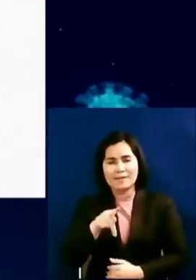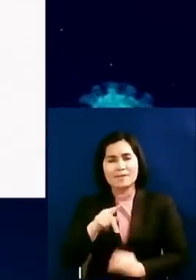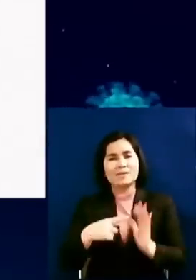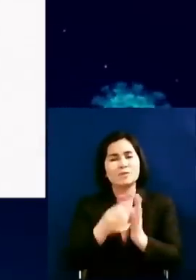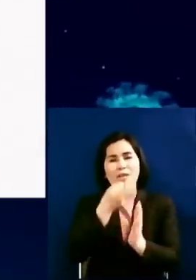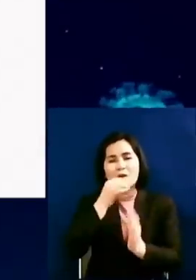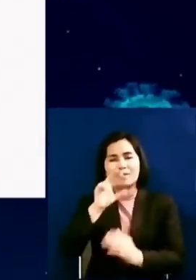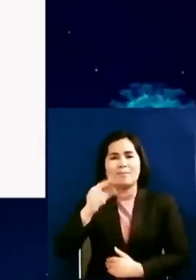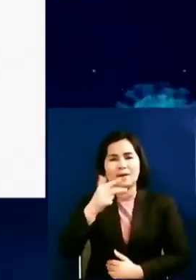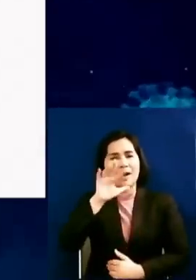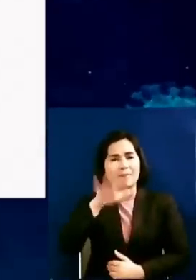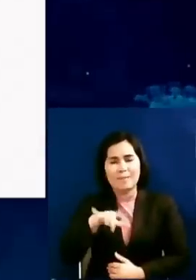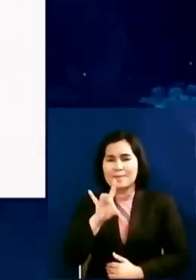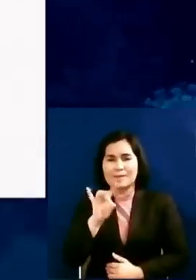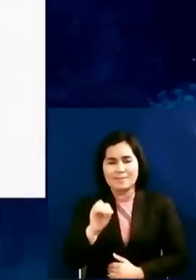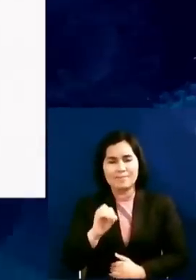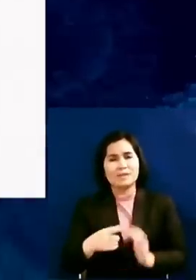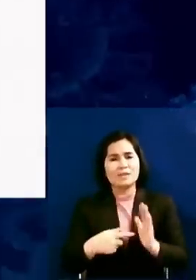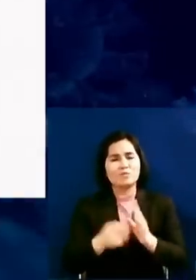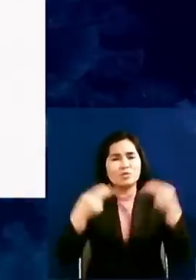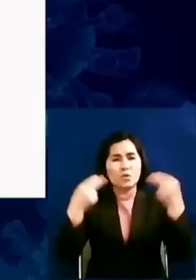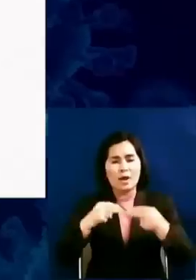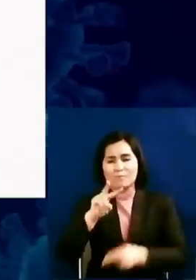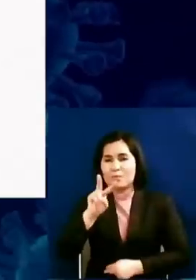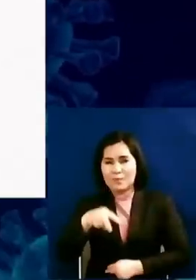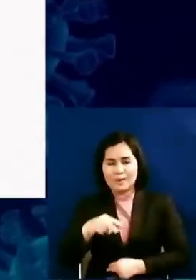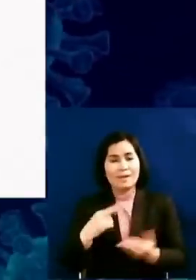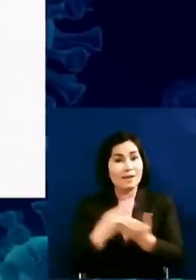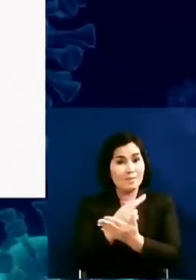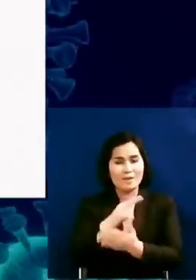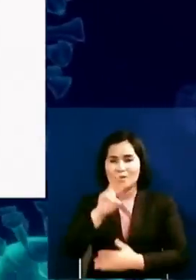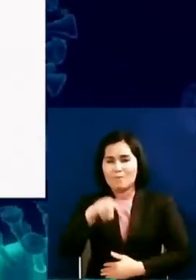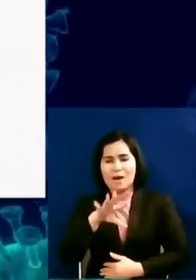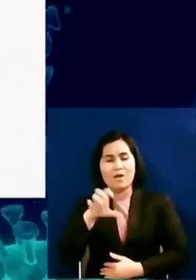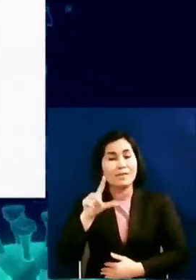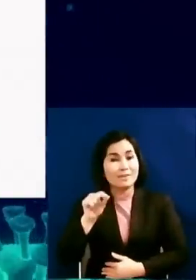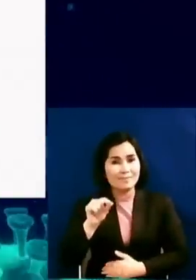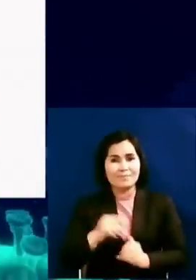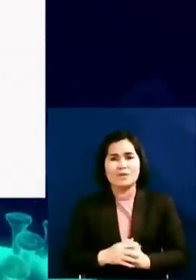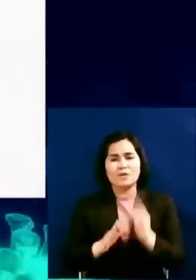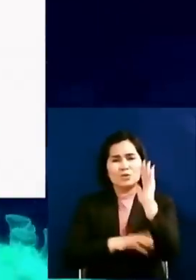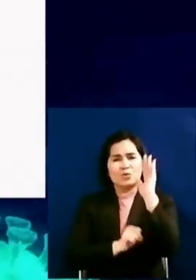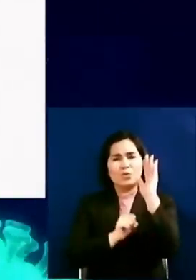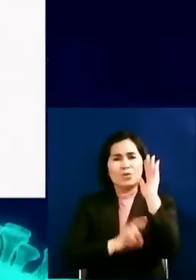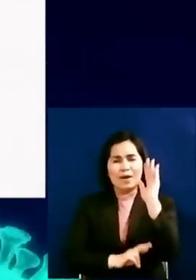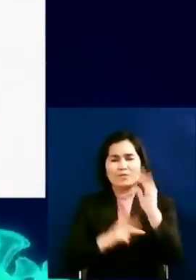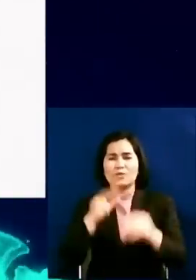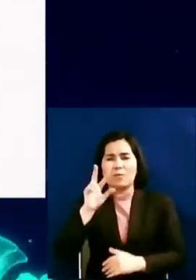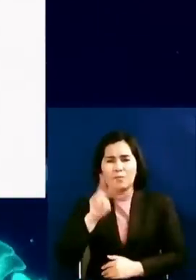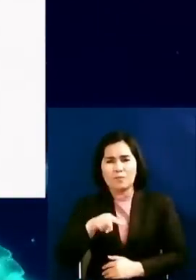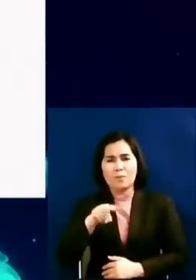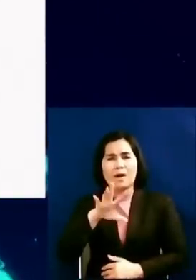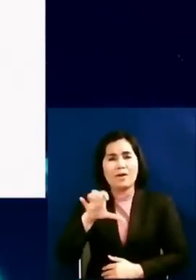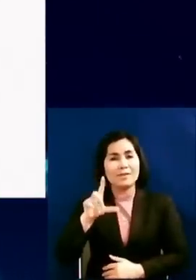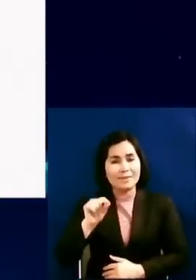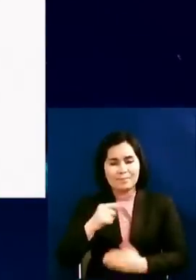สาคร 35,080 สมุทรสงคราม 2,000 ราชบุรี 2,520 สุราษฎร์ธานี